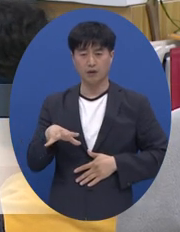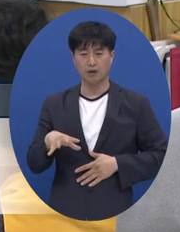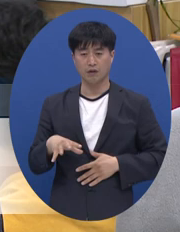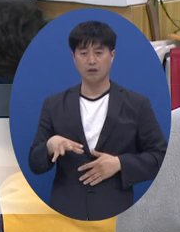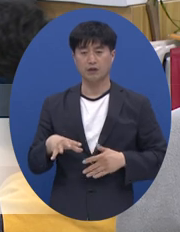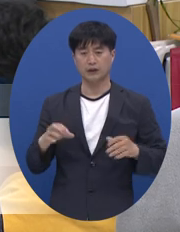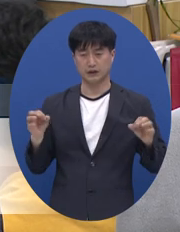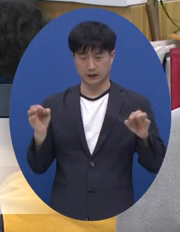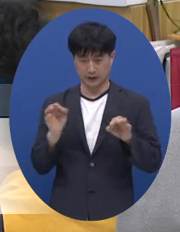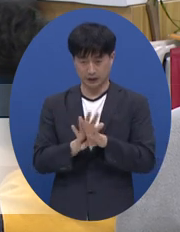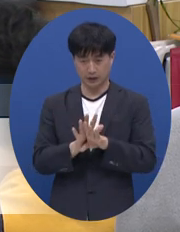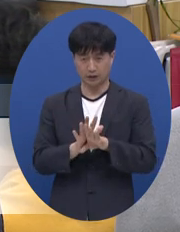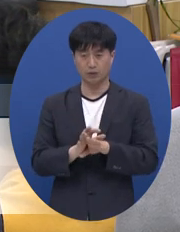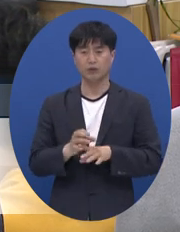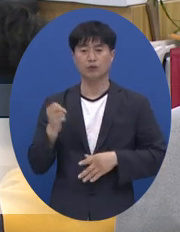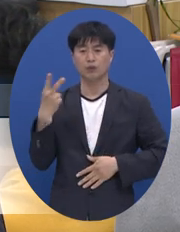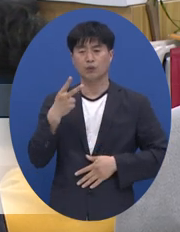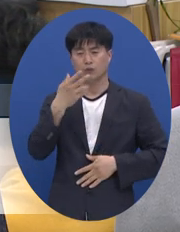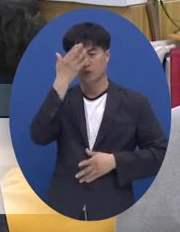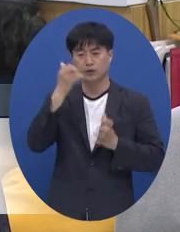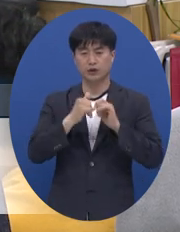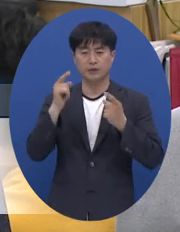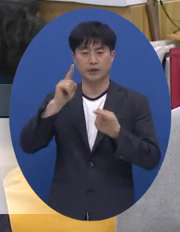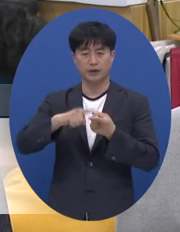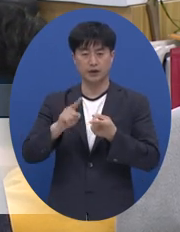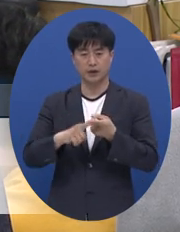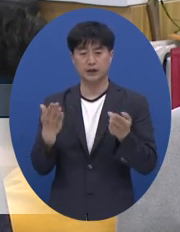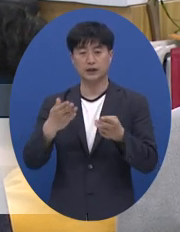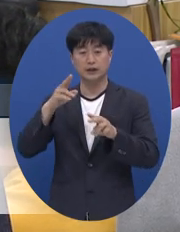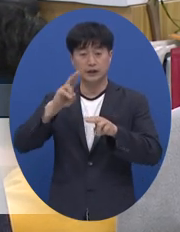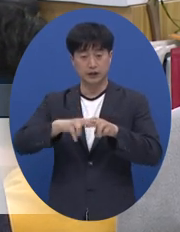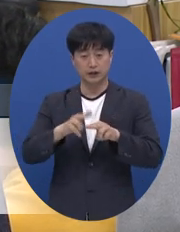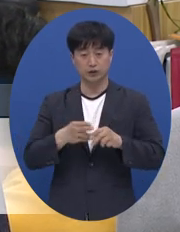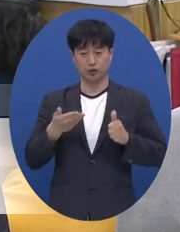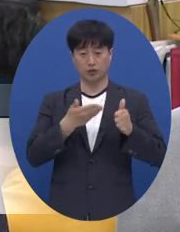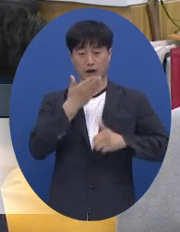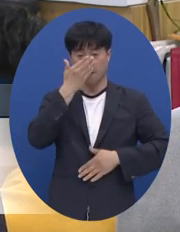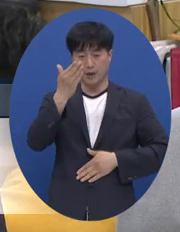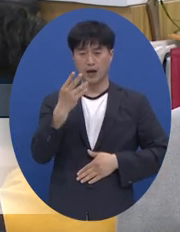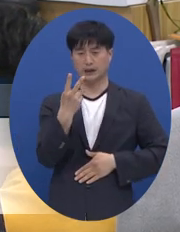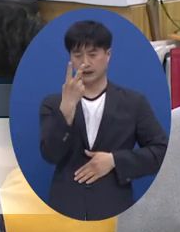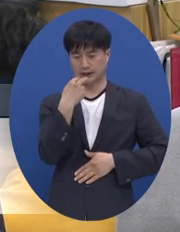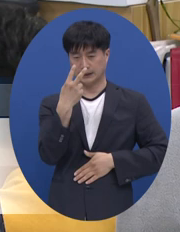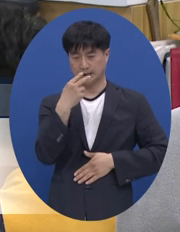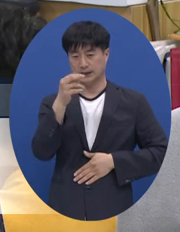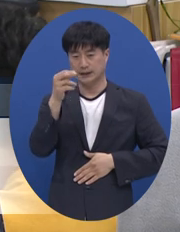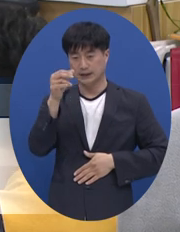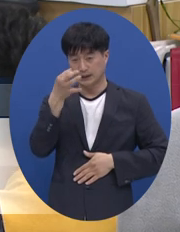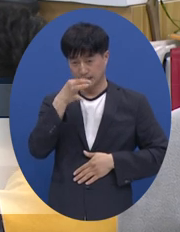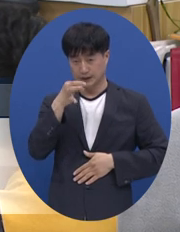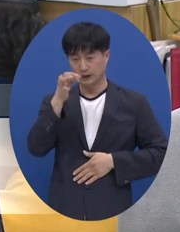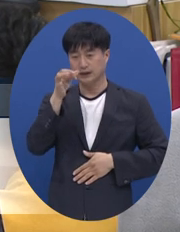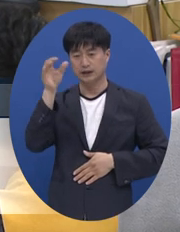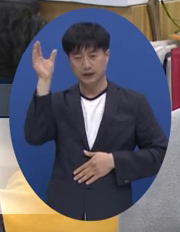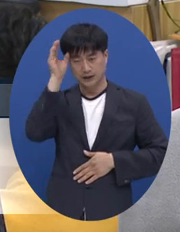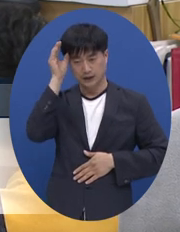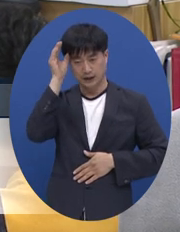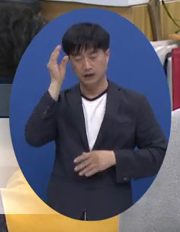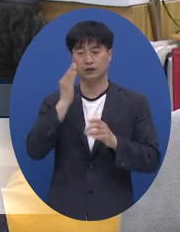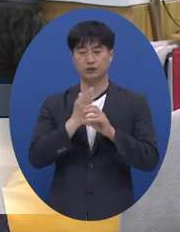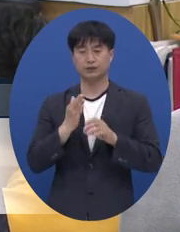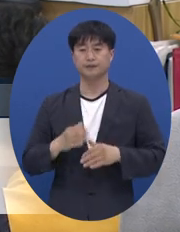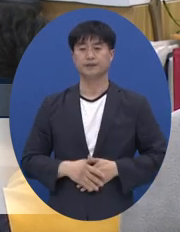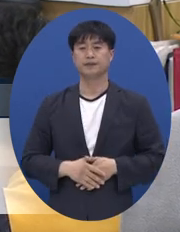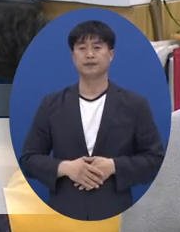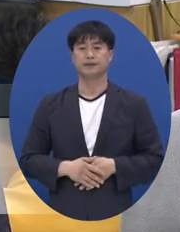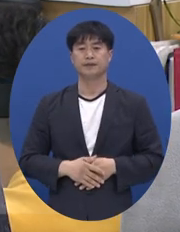그 폐기물이 없어지고 그리고 그 청년층들에 대한 일자리도 제공할 수 있는 그런 아마